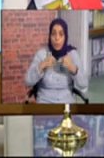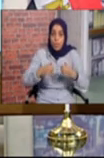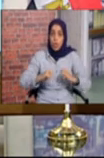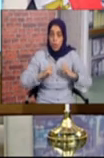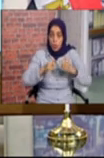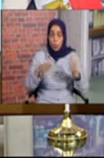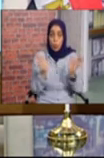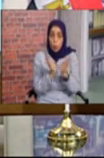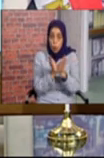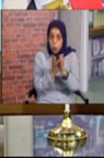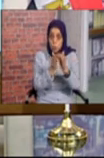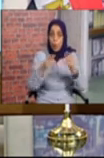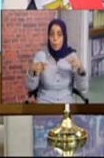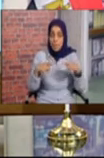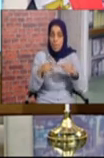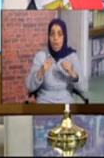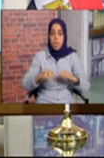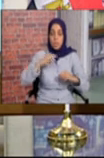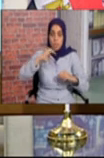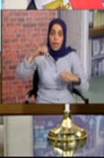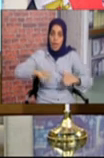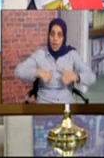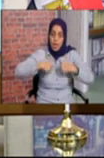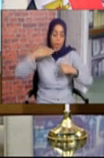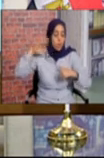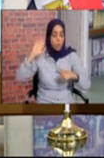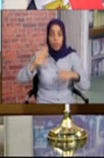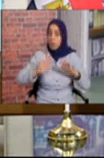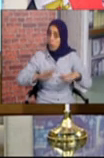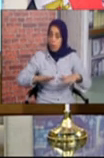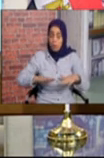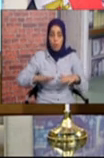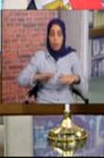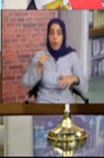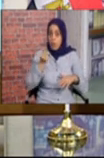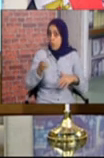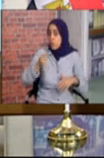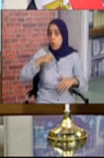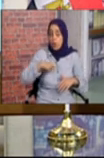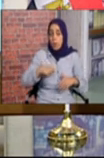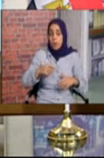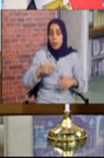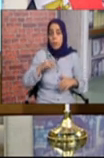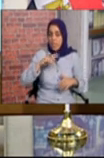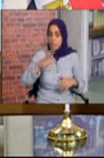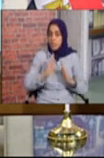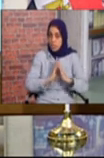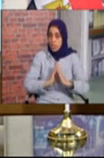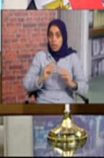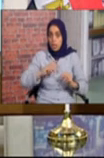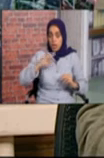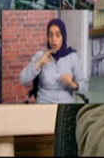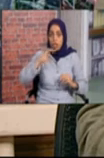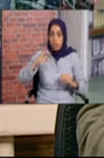يكون أسرة بيها، زي ما عمل سيادة الرئيس حياة كريمة تمام، تكافل وتكرم. هو كمان استاذه نوره بعد اذن سيادتك، سياده الرئيس اتكلم